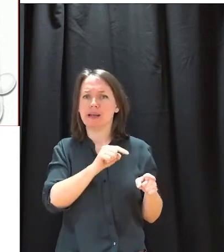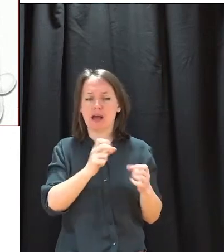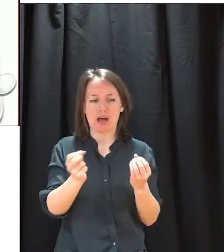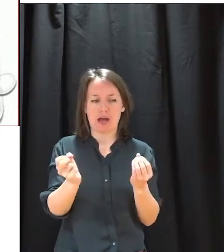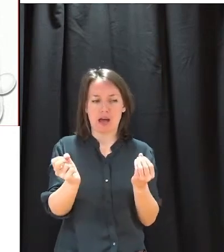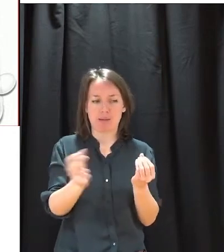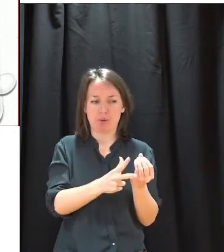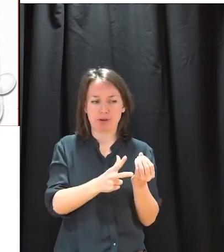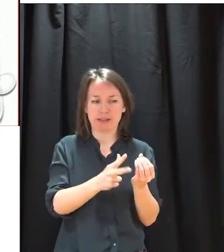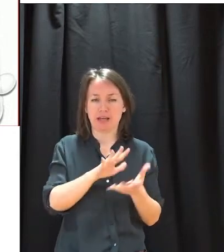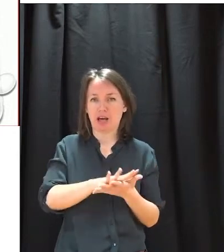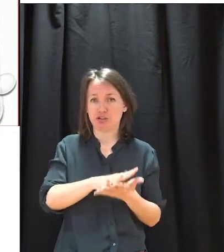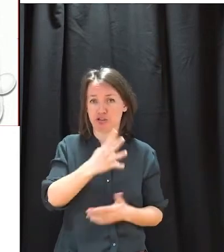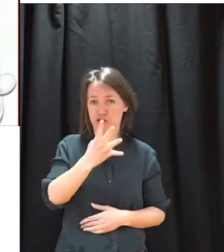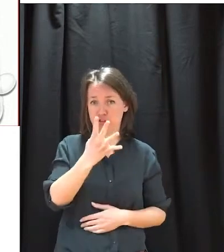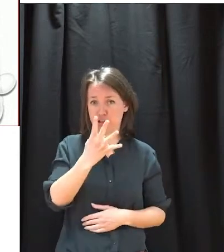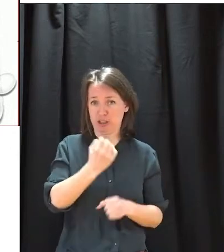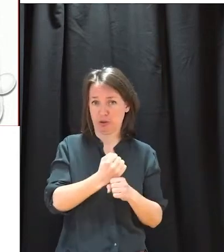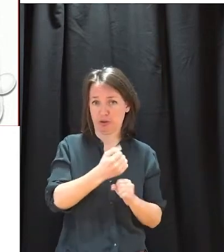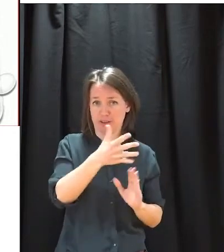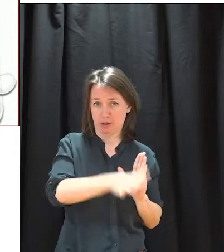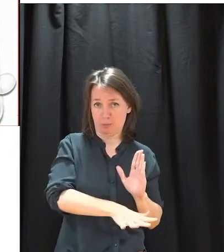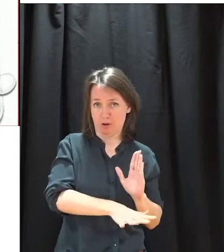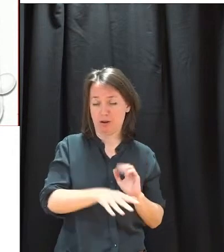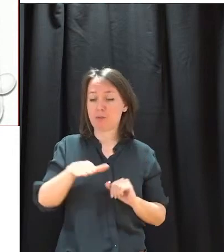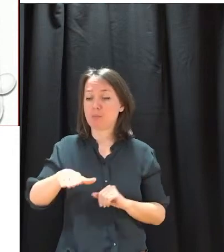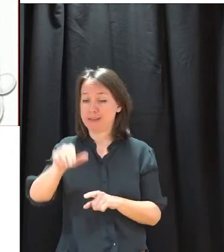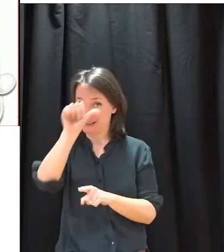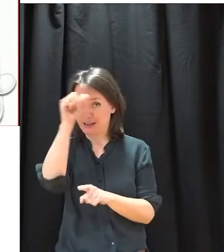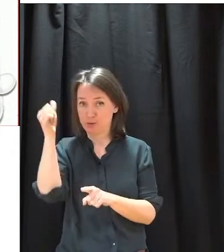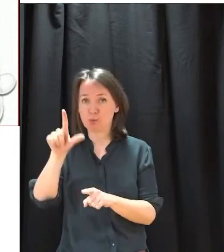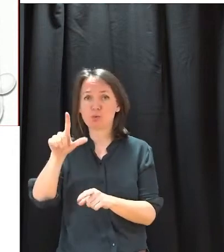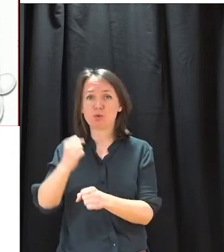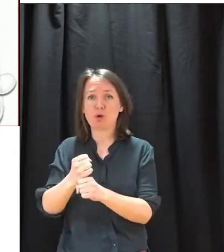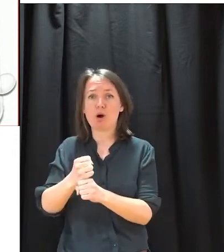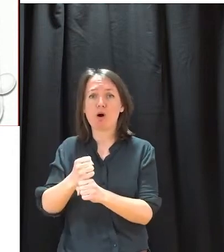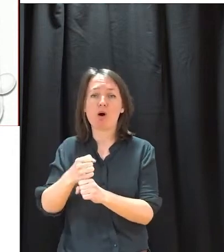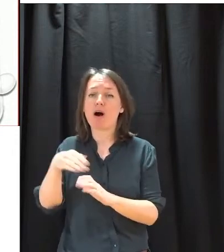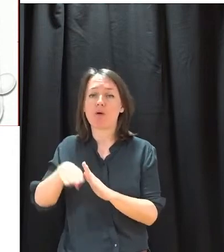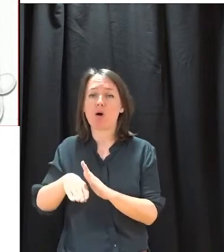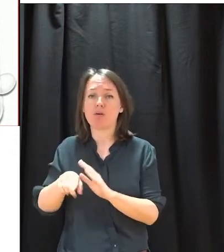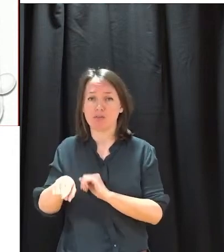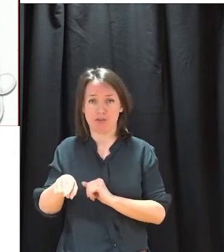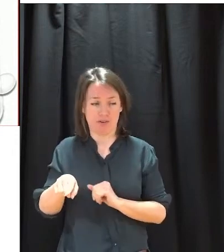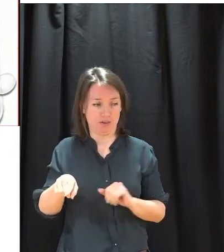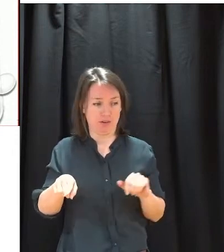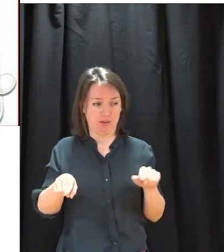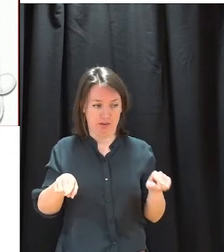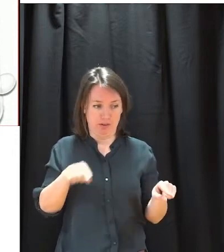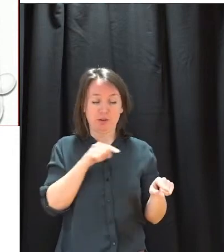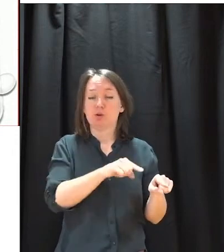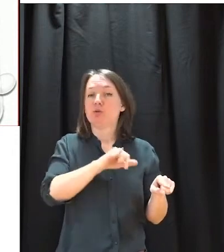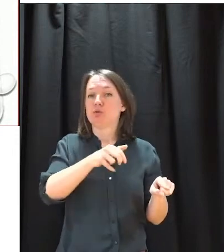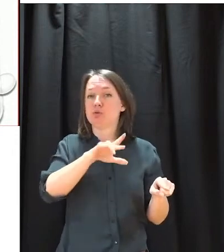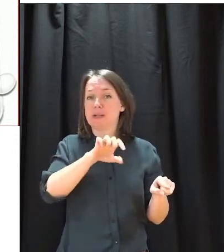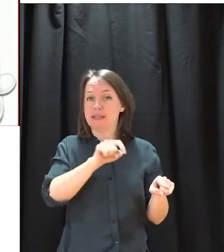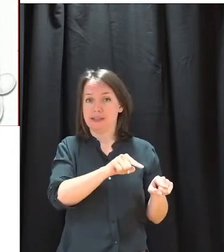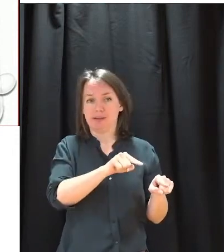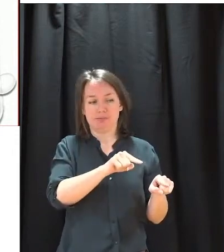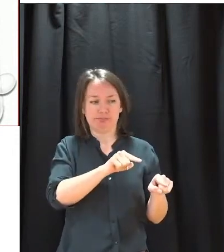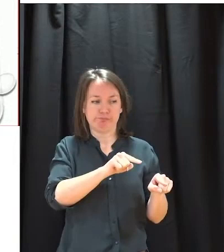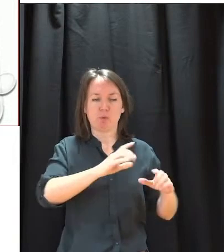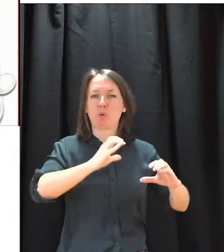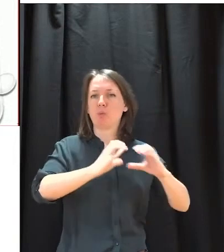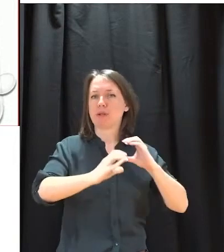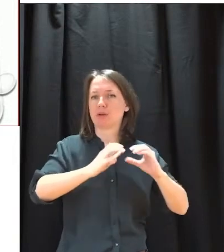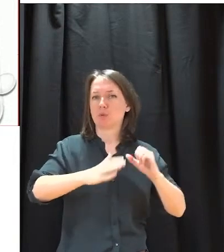4 ans et 5 mois et le petit garçon avant 2 ans. Donc Julie, elle est dans une communication qu'on va dire plutôt totale, c'est-à-dire elle